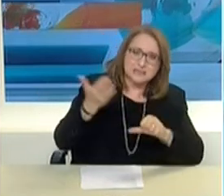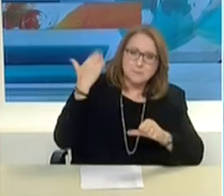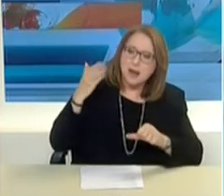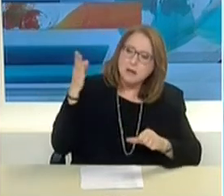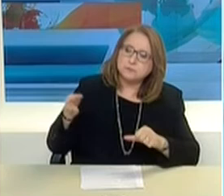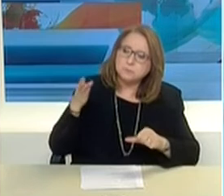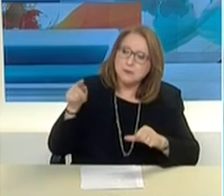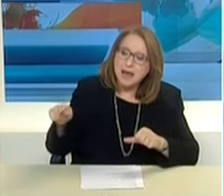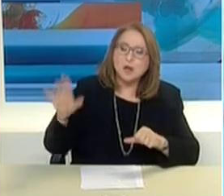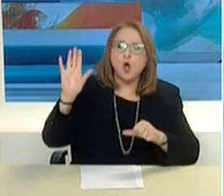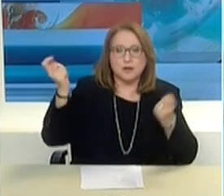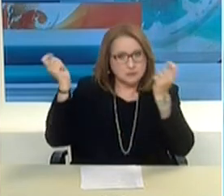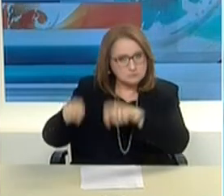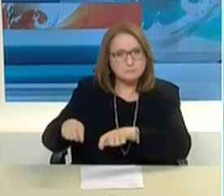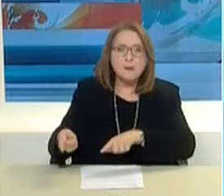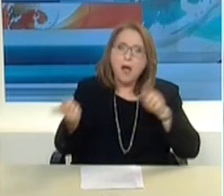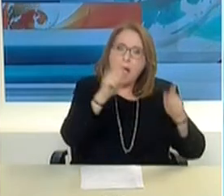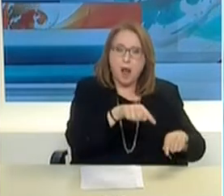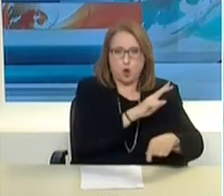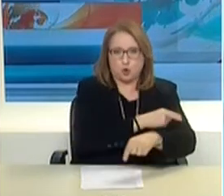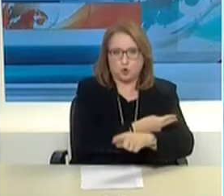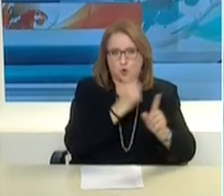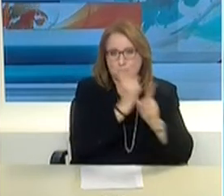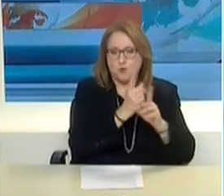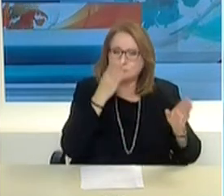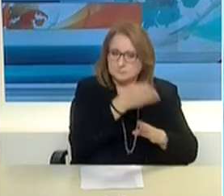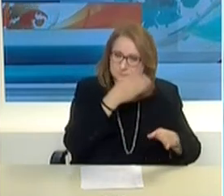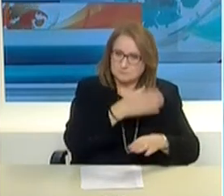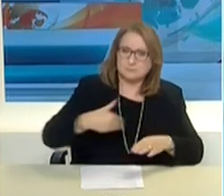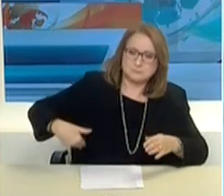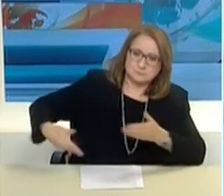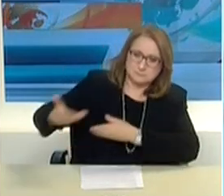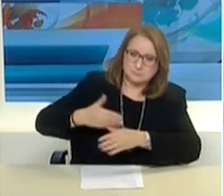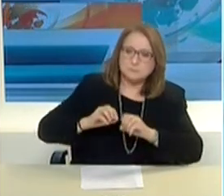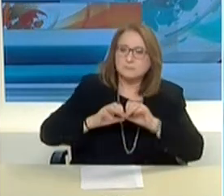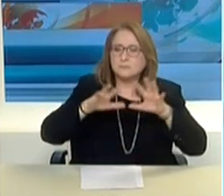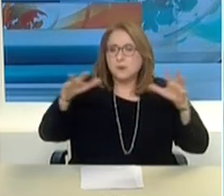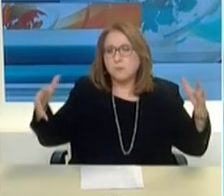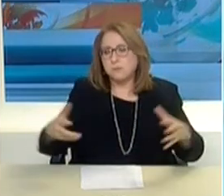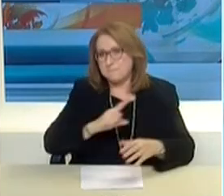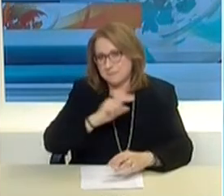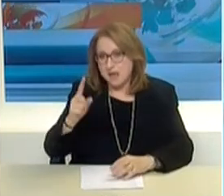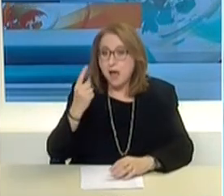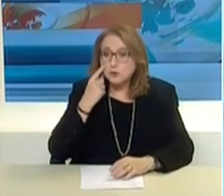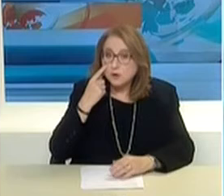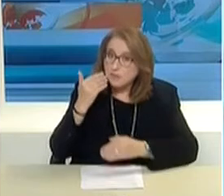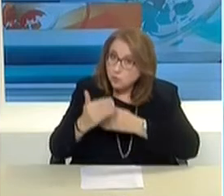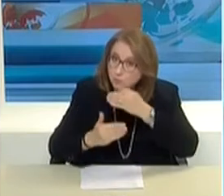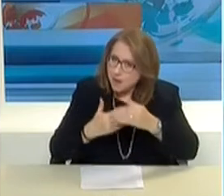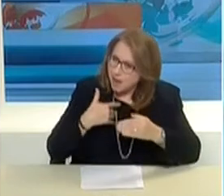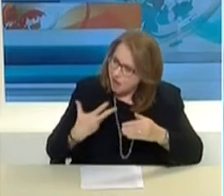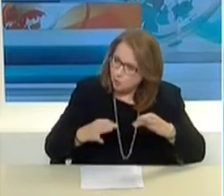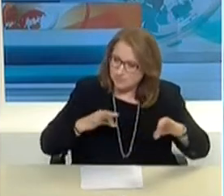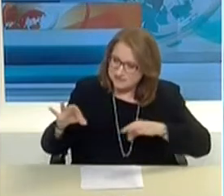και εκεί βαδίζουμε. Αν υπάρξει μεγαλύτερη διασπορά της νόσης στην κοινότητα, αλλάζει και το πλάνο και ο σχεδιασμός και υπάρχει και backup